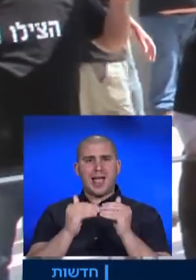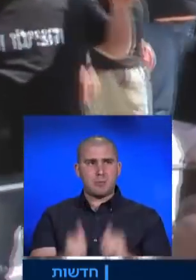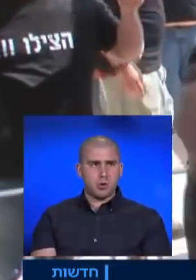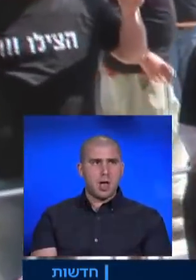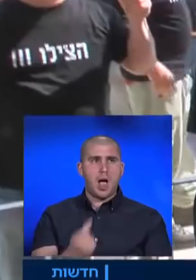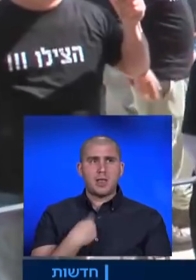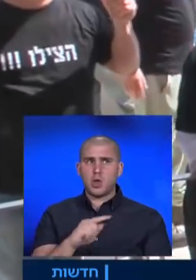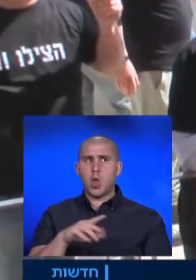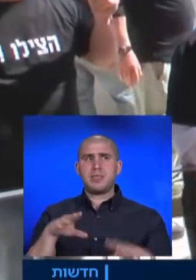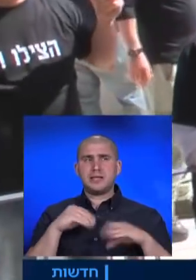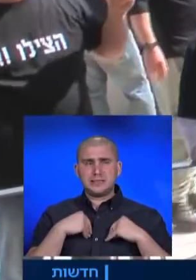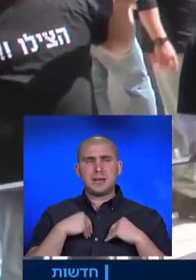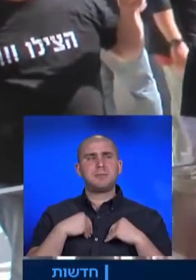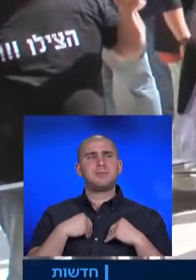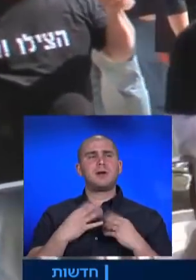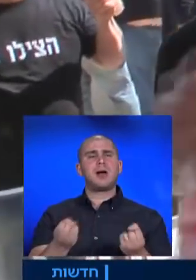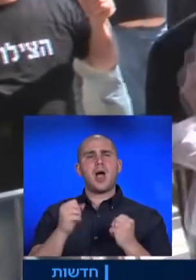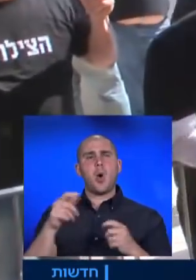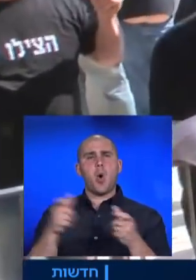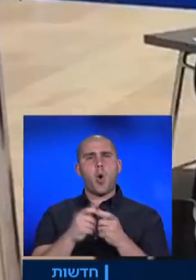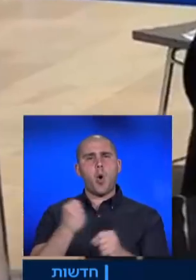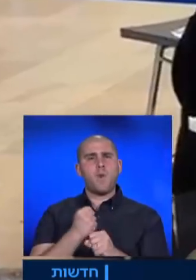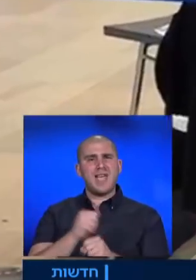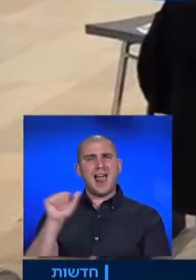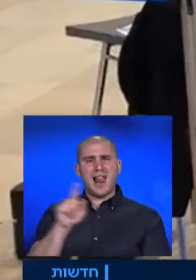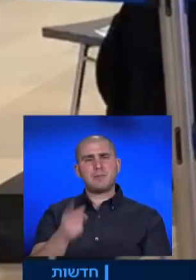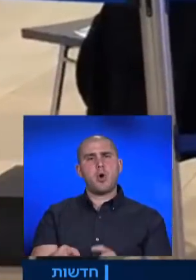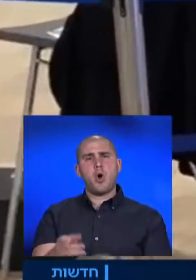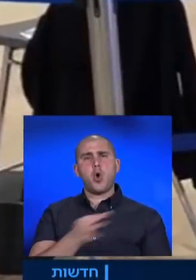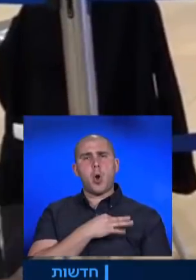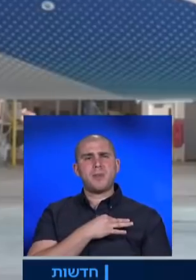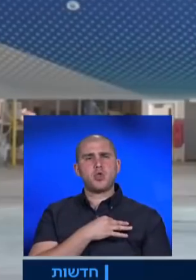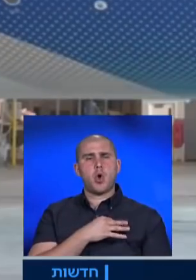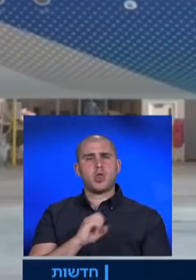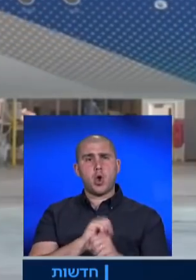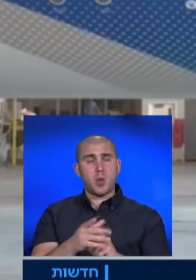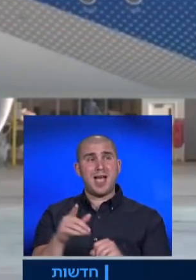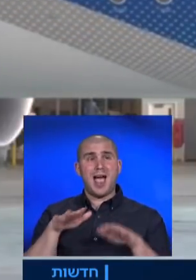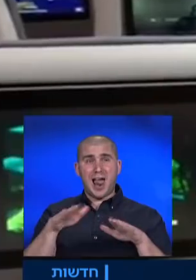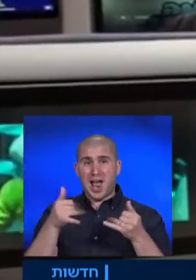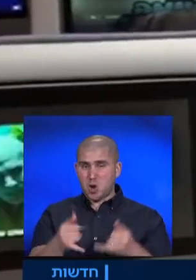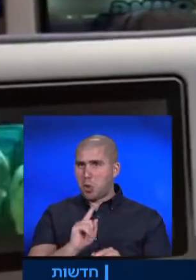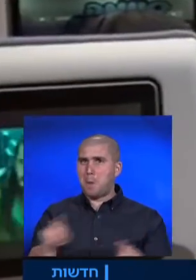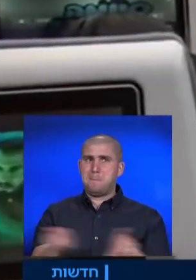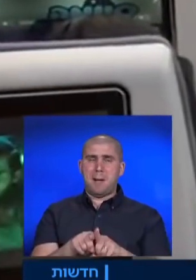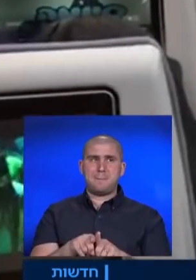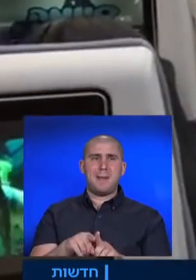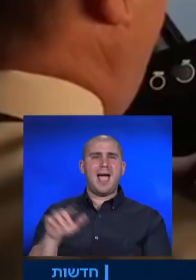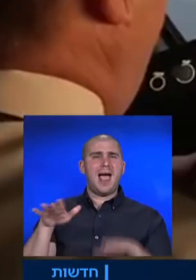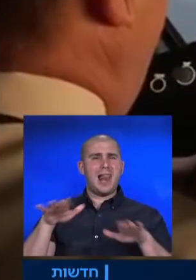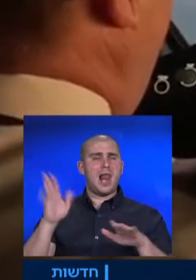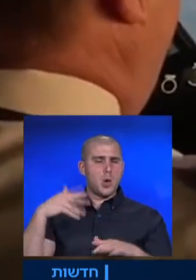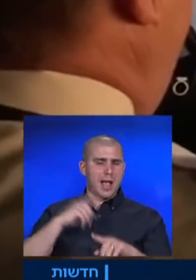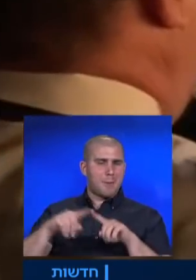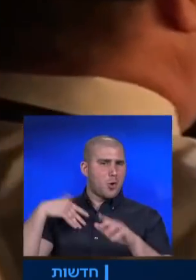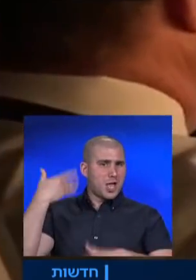ניתן לקחת את עובדי אל על כקורבנות של הקורונה. אל על של היום לא תהיה דומה לאל על בעוד כמה חודשים,